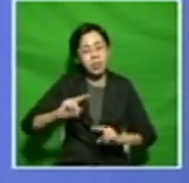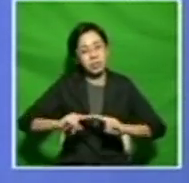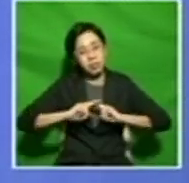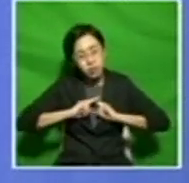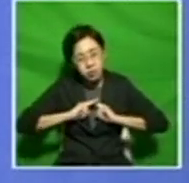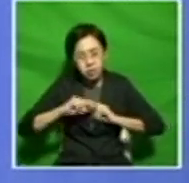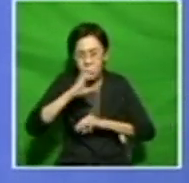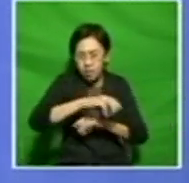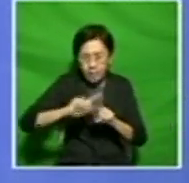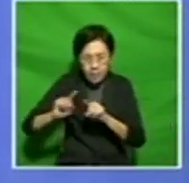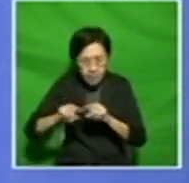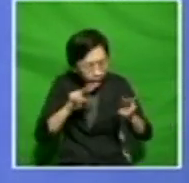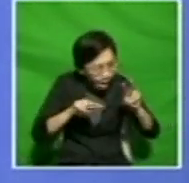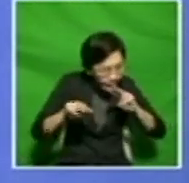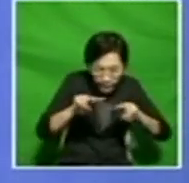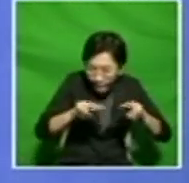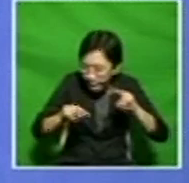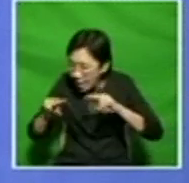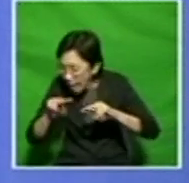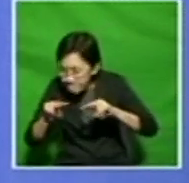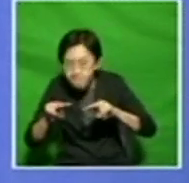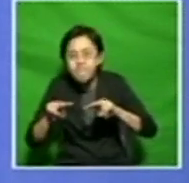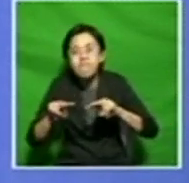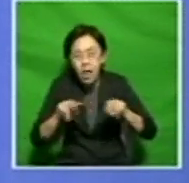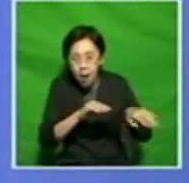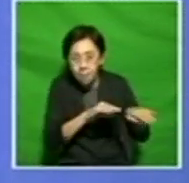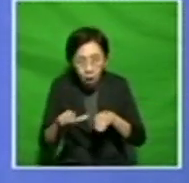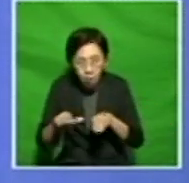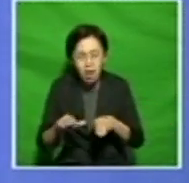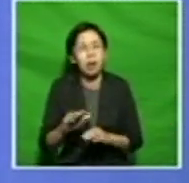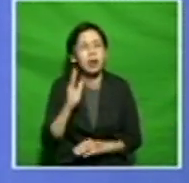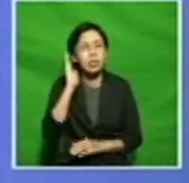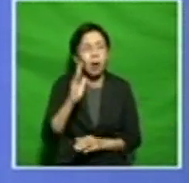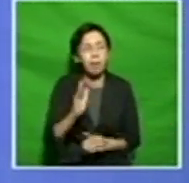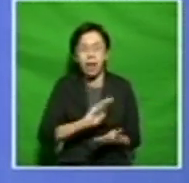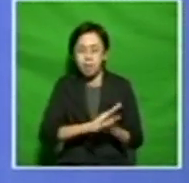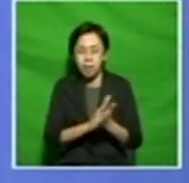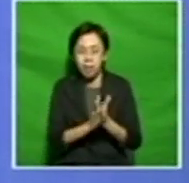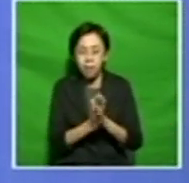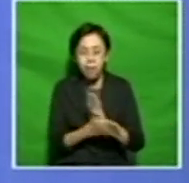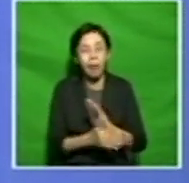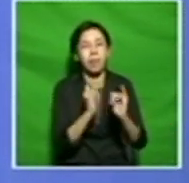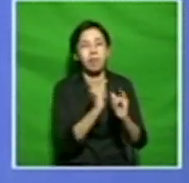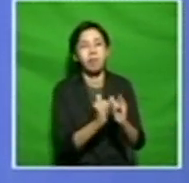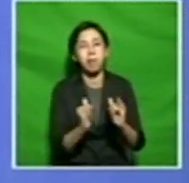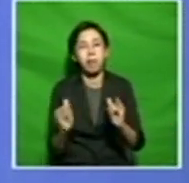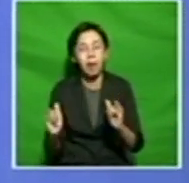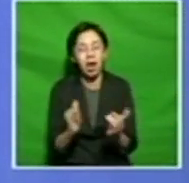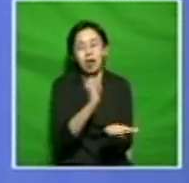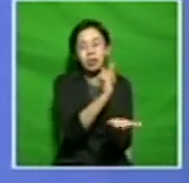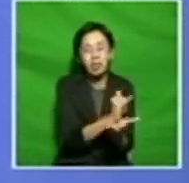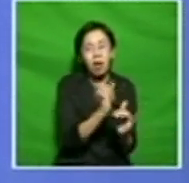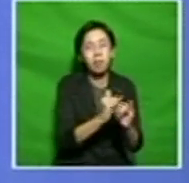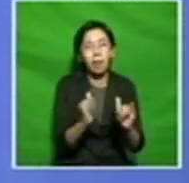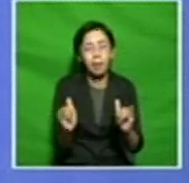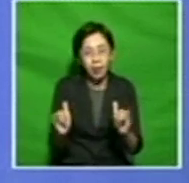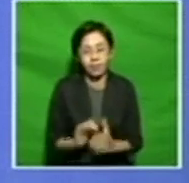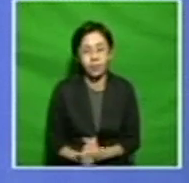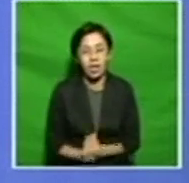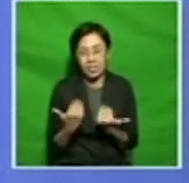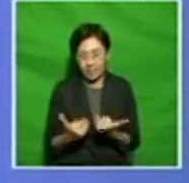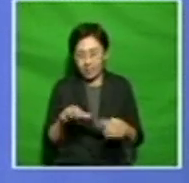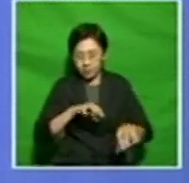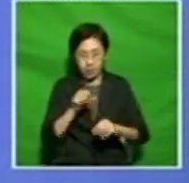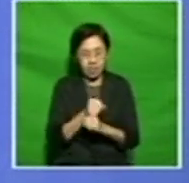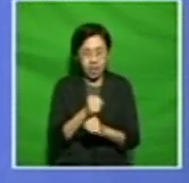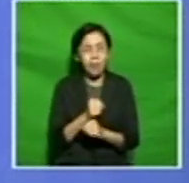างๆเพื่อใช้เป็นเตียงหรือโรงพยาบาลสนามซึ่งวันนี้หลายแห่งก็ได้เตรียม